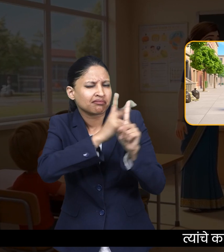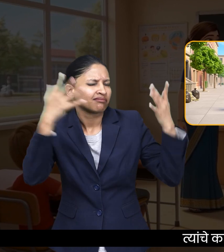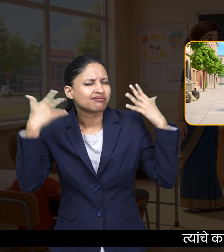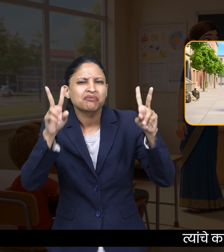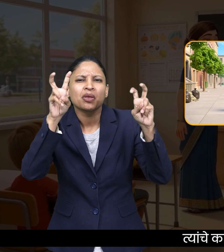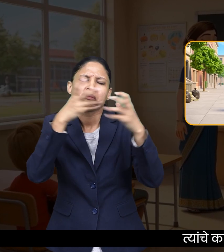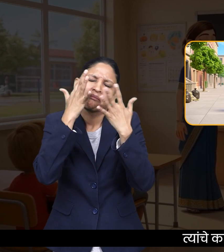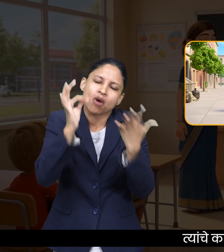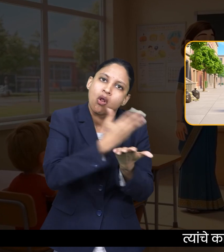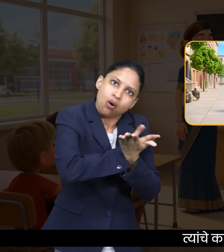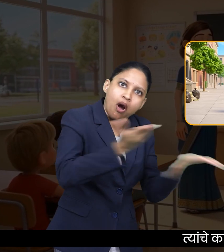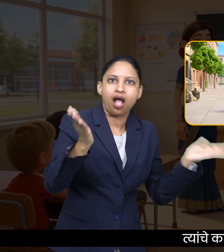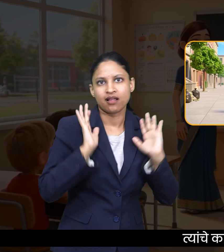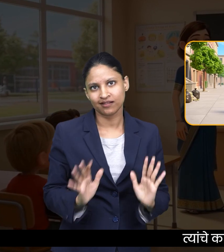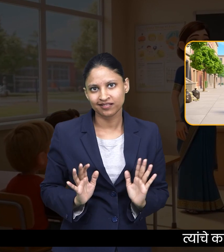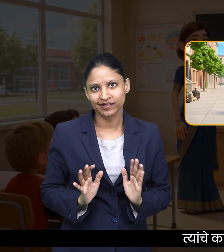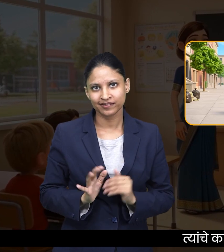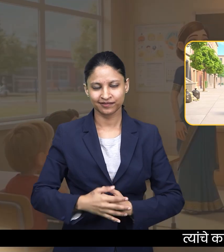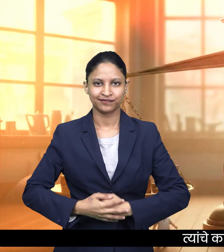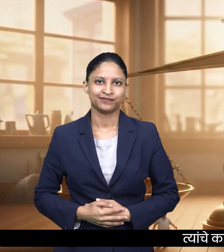त्यांचे काम महत्त्वाचे आहे.